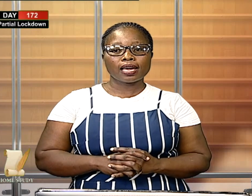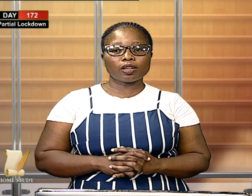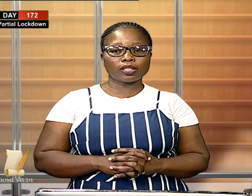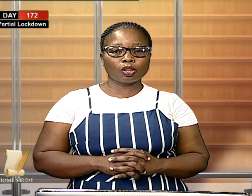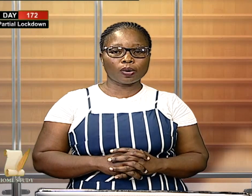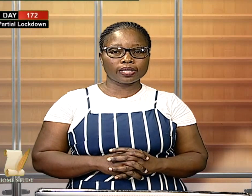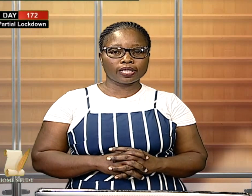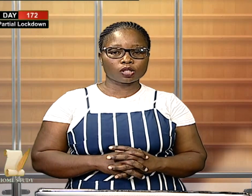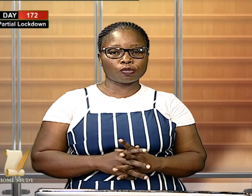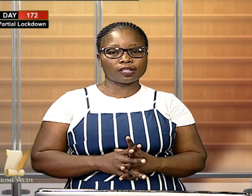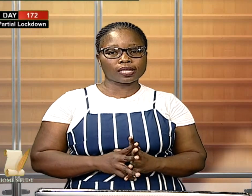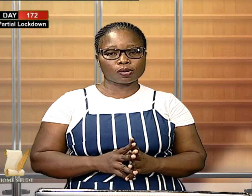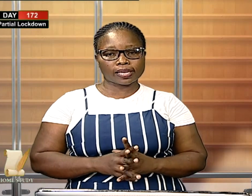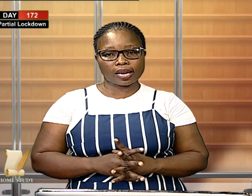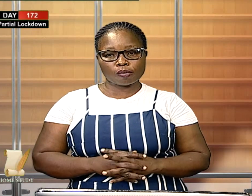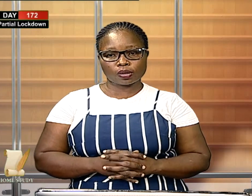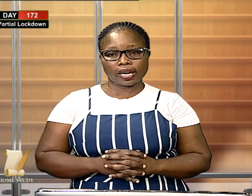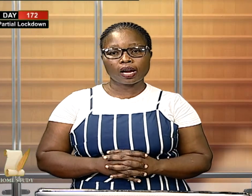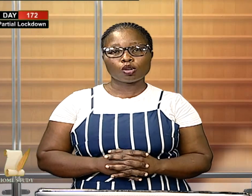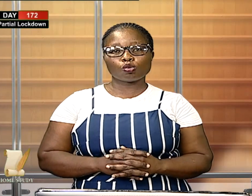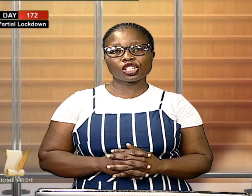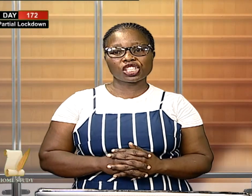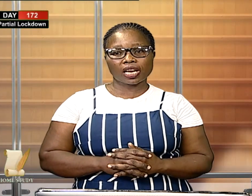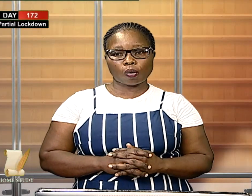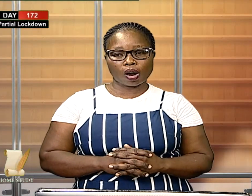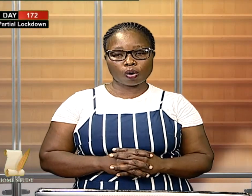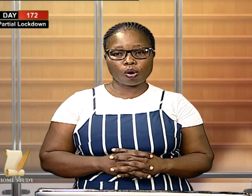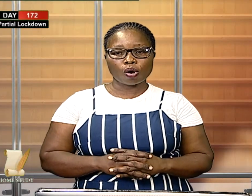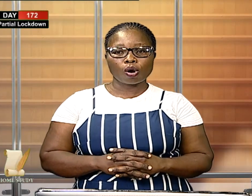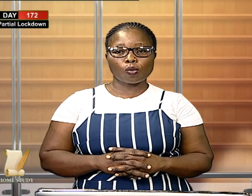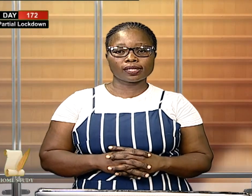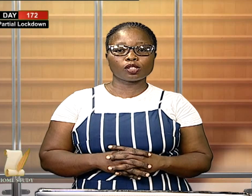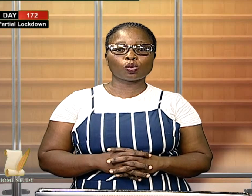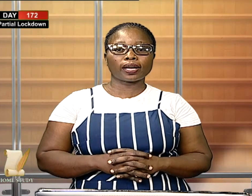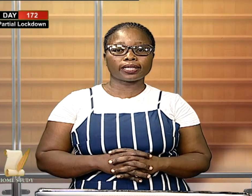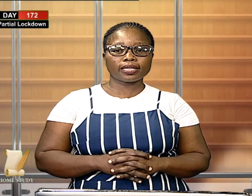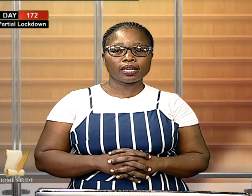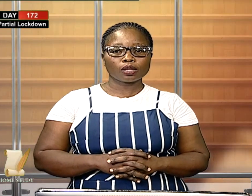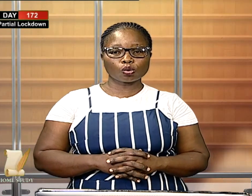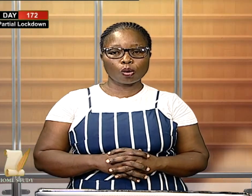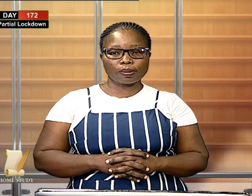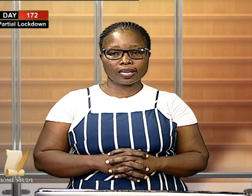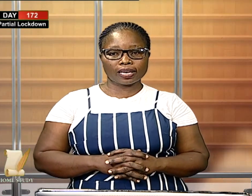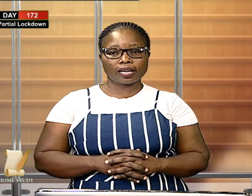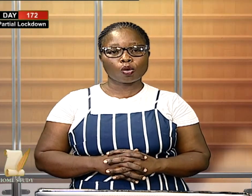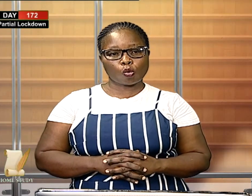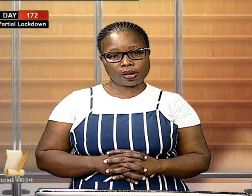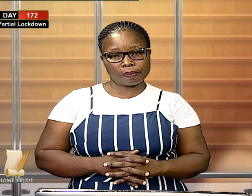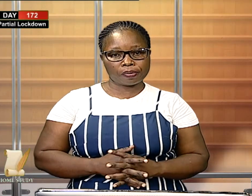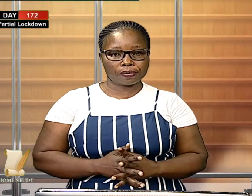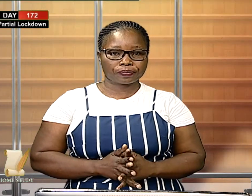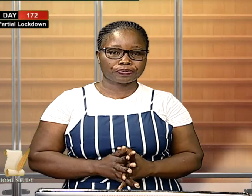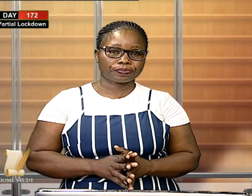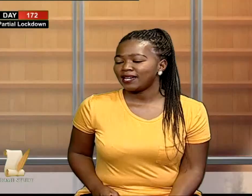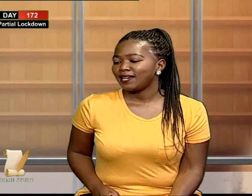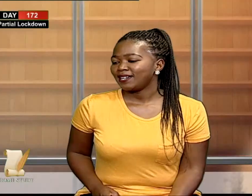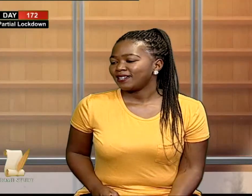losakuvalelisa eluhlelweni esifundweni sakho sanamuhla nguthishela wakho wesiswati Ncobile